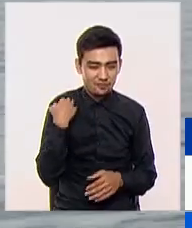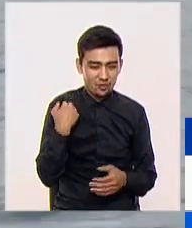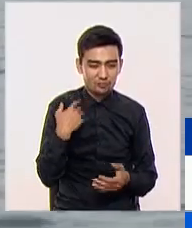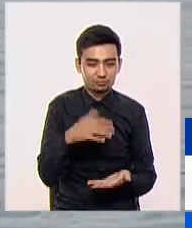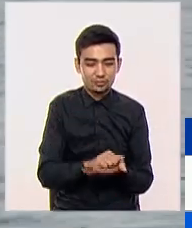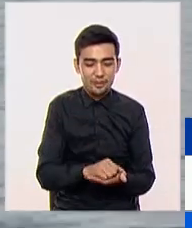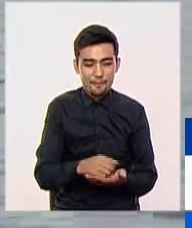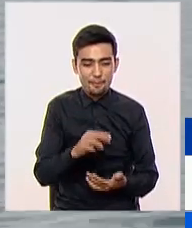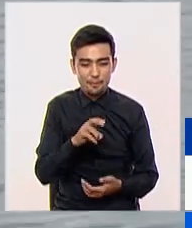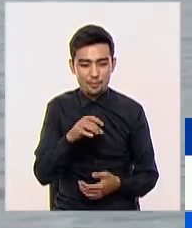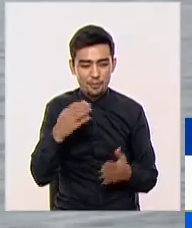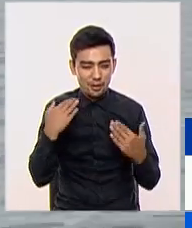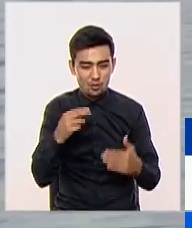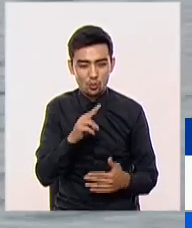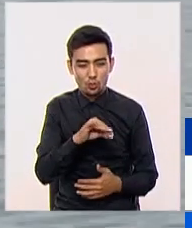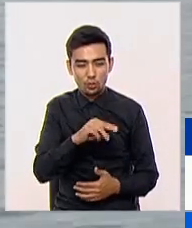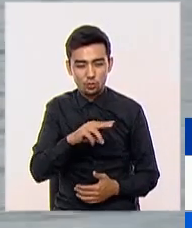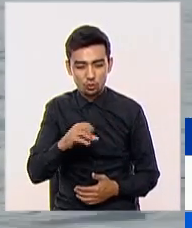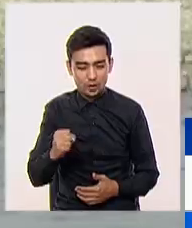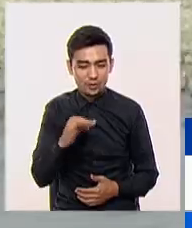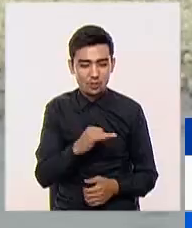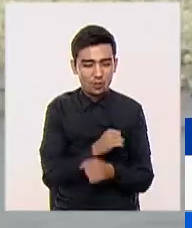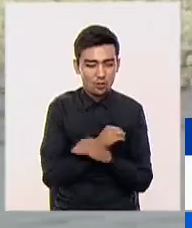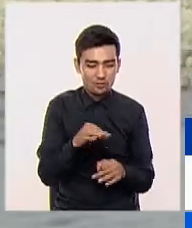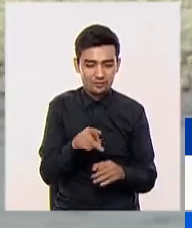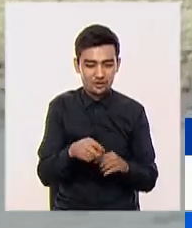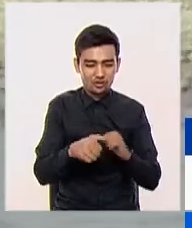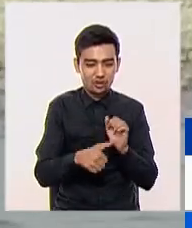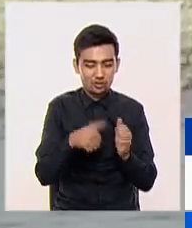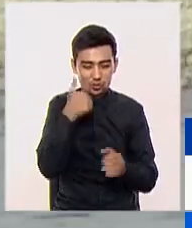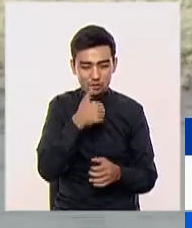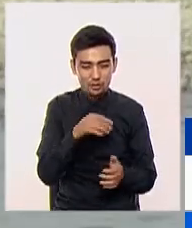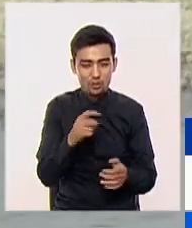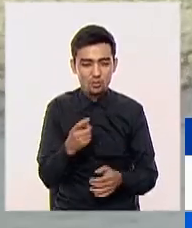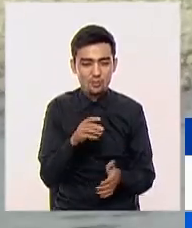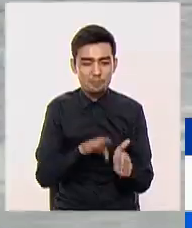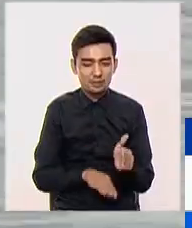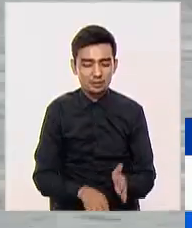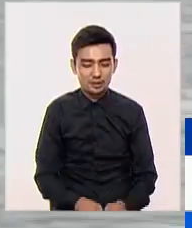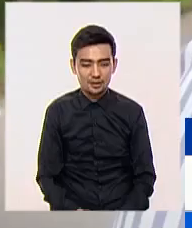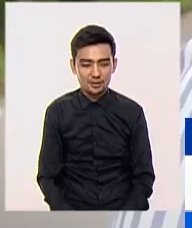парком культуры и отдыха с 2016 года, бесхозный.